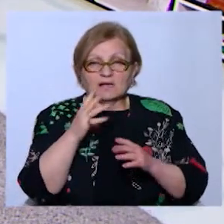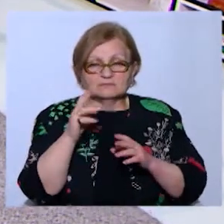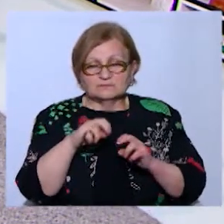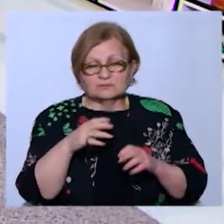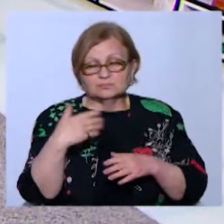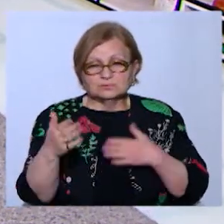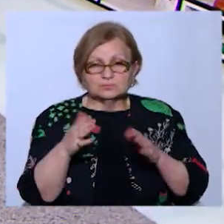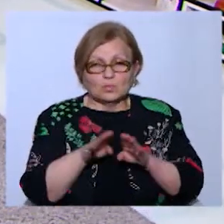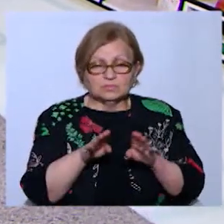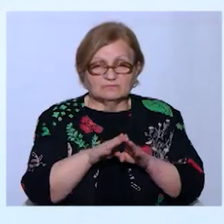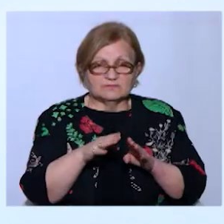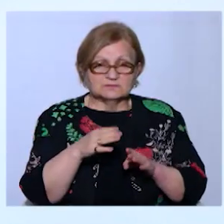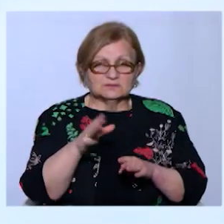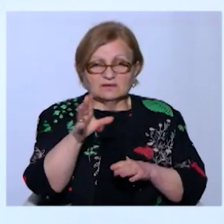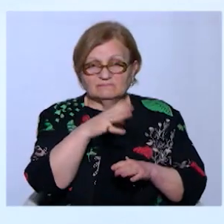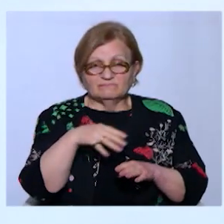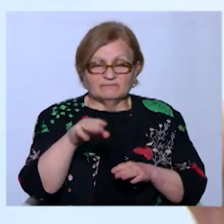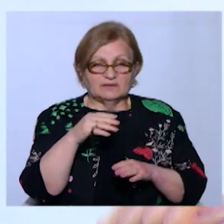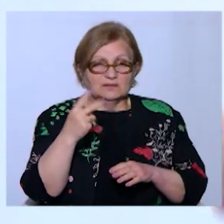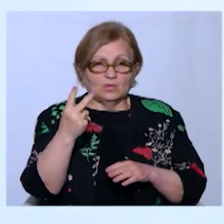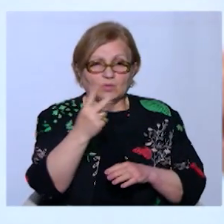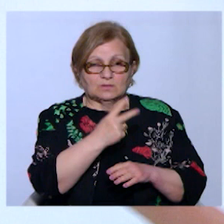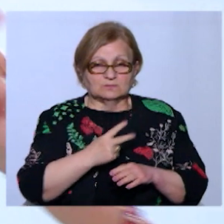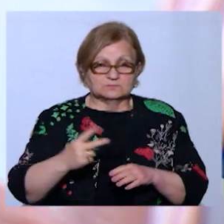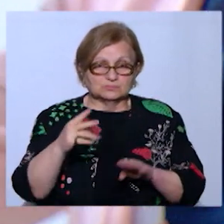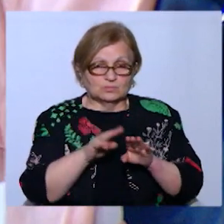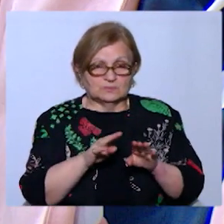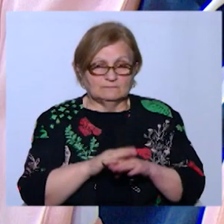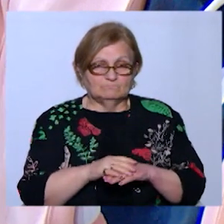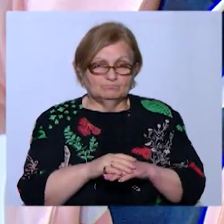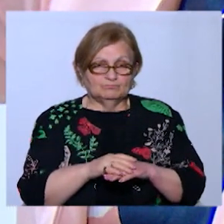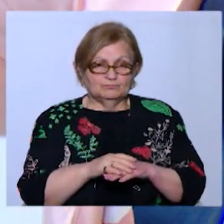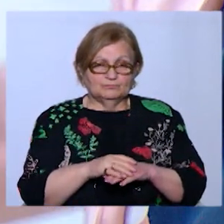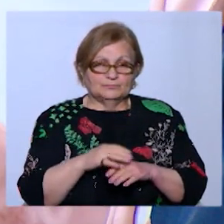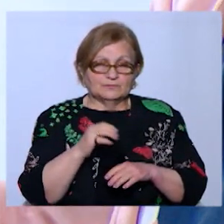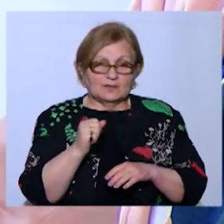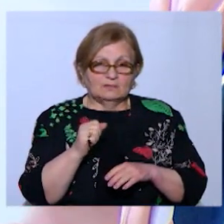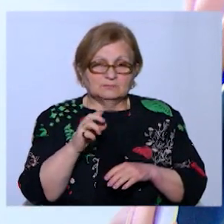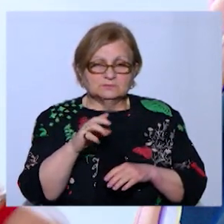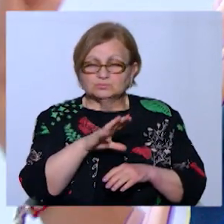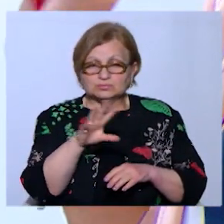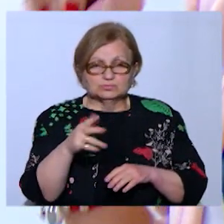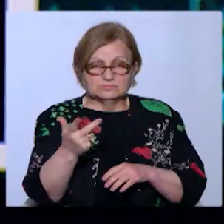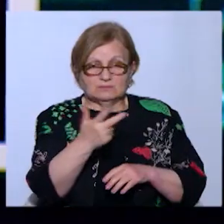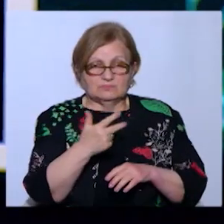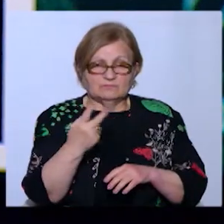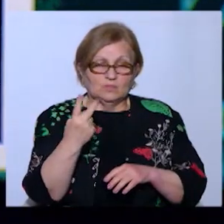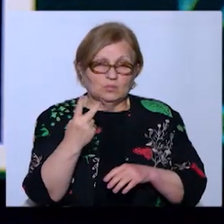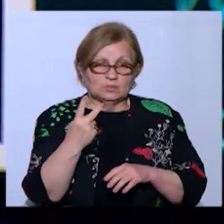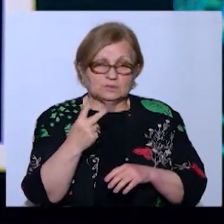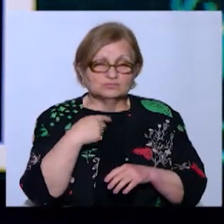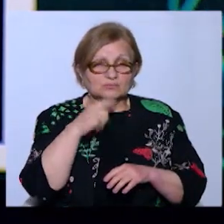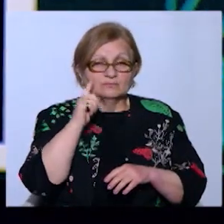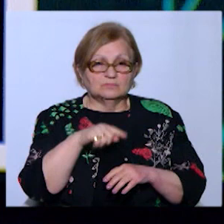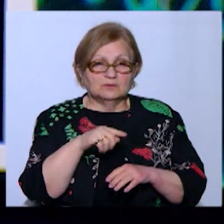ABC, რომლის ყოველი გვერდი არის ორი ერთეულის ტოლი. ანუ ეს ABC 2-ია, BC 2-ია და AC 2-ია. ჩვენ